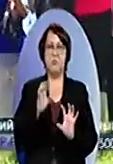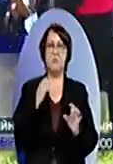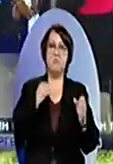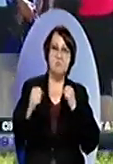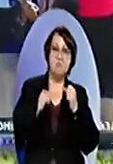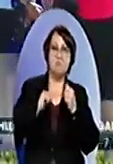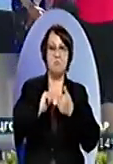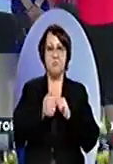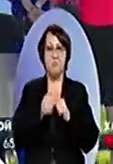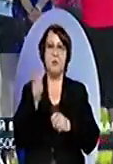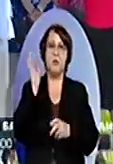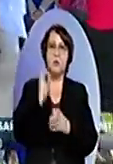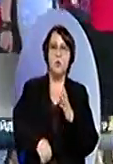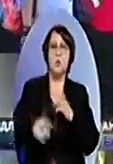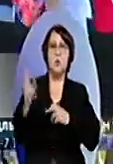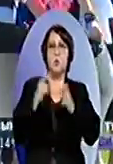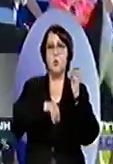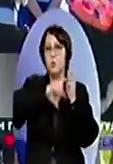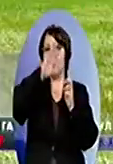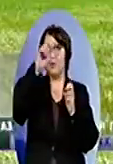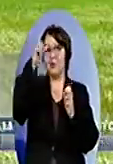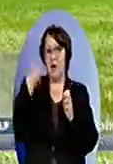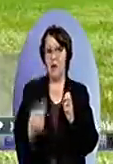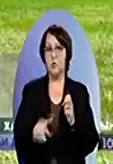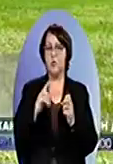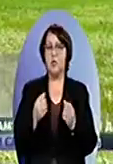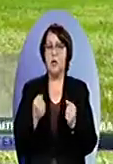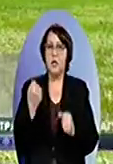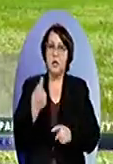Мөн үйлдвэрийнхээ дулааны цахилгаан станцын хүчин чадлыг